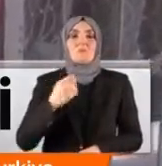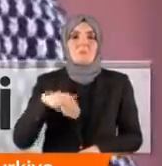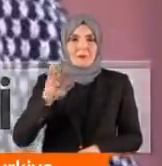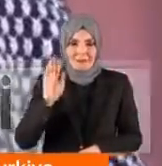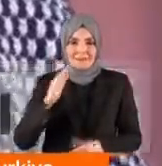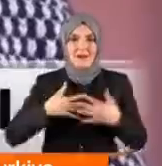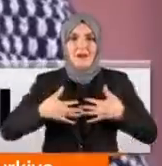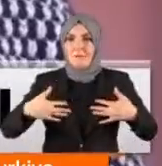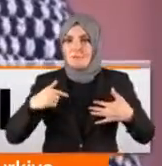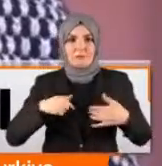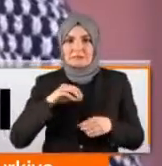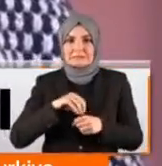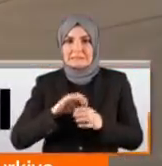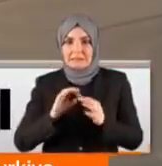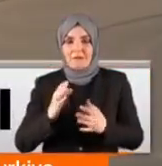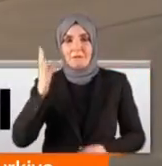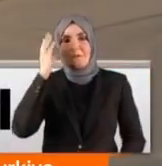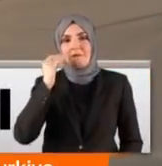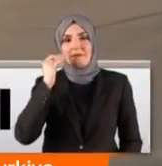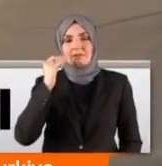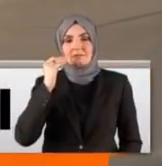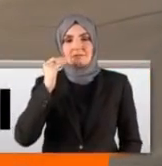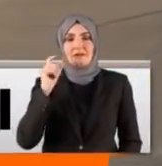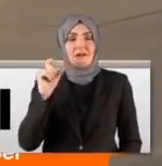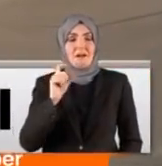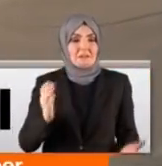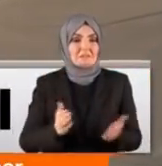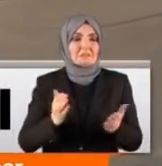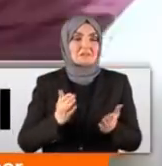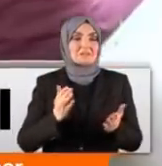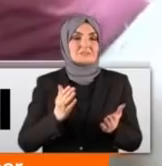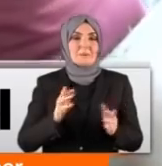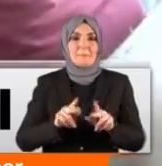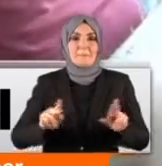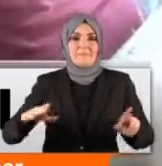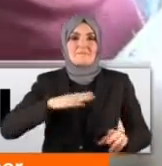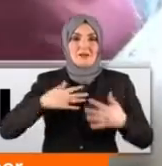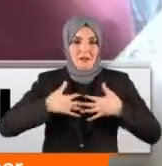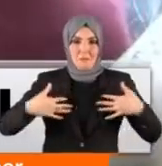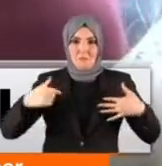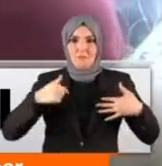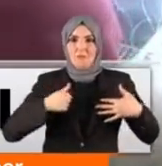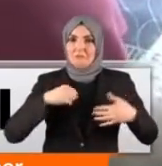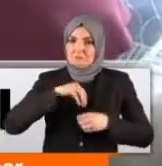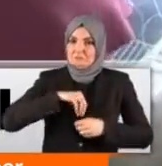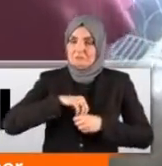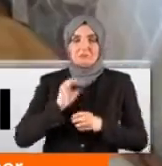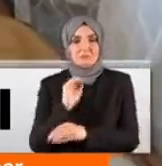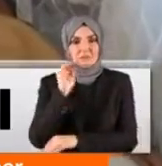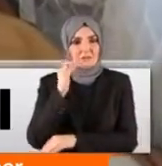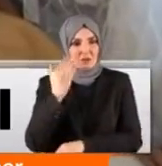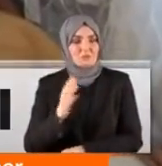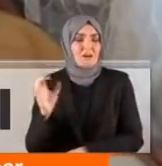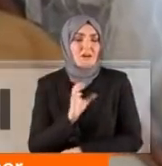kırık geldik 5 sonra ameliyat oldum aylarca kırık kaburgaları ile yaşayan talihsiz adam tarifsiz acılar çekti tedavi